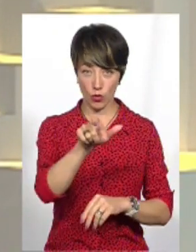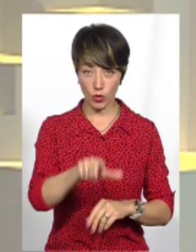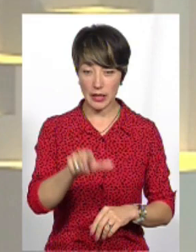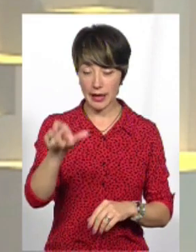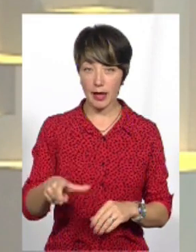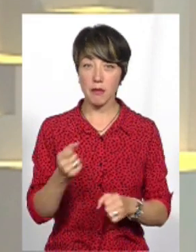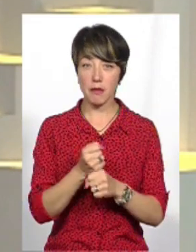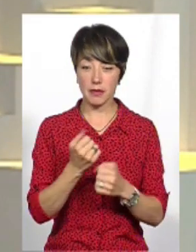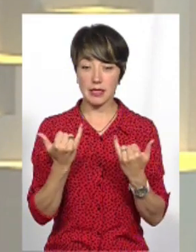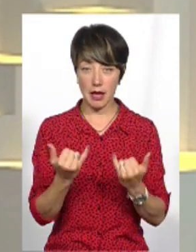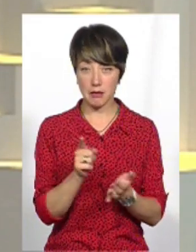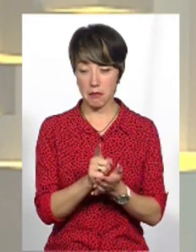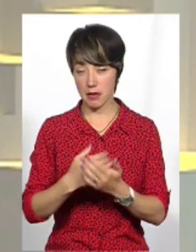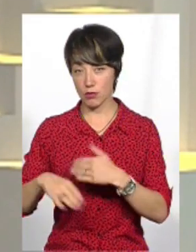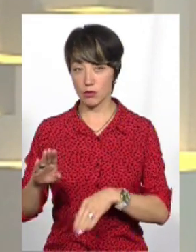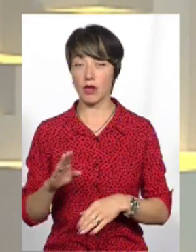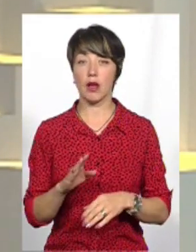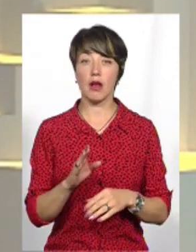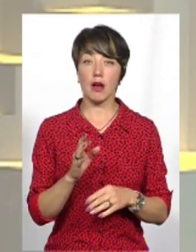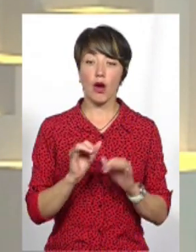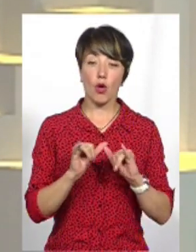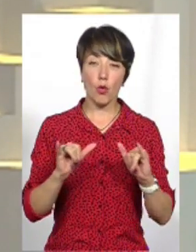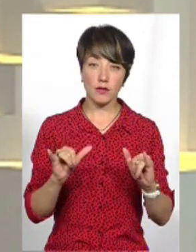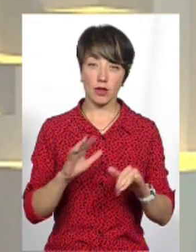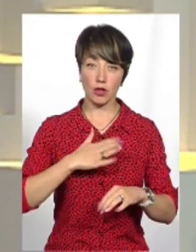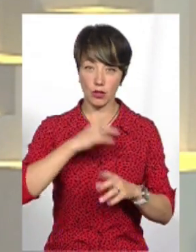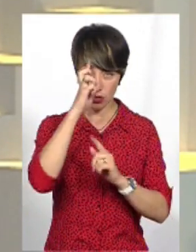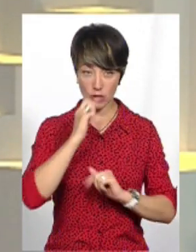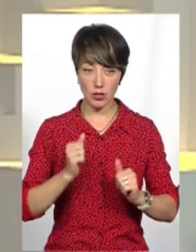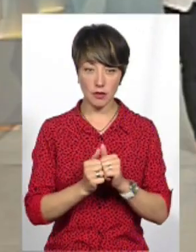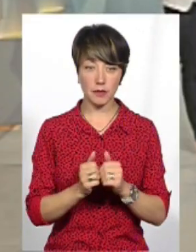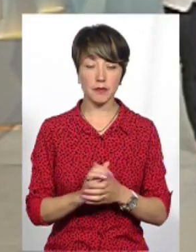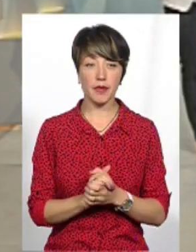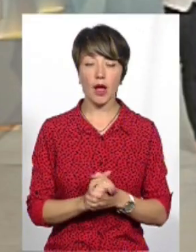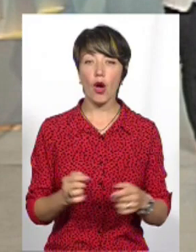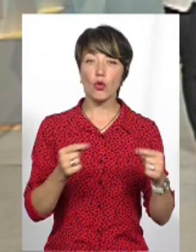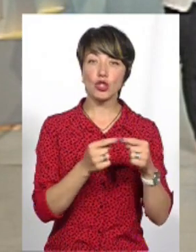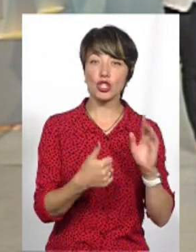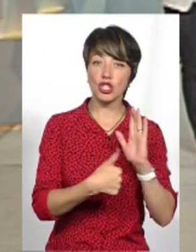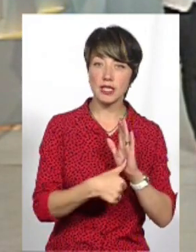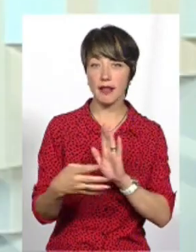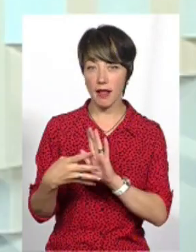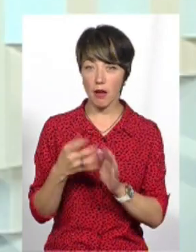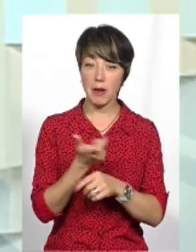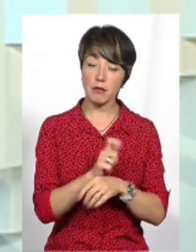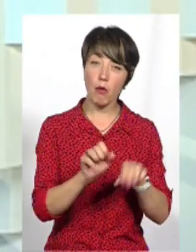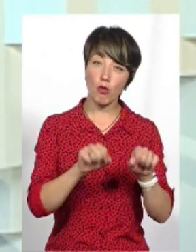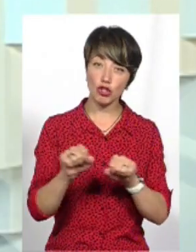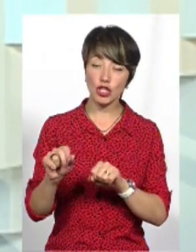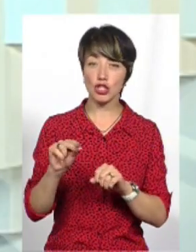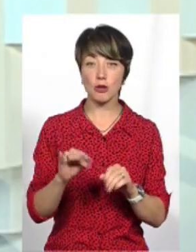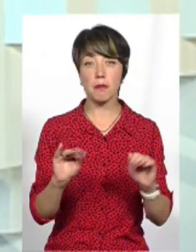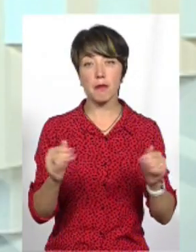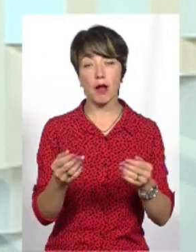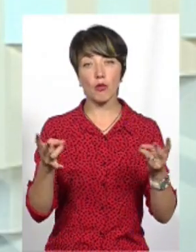трудового вкладення тих людей, які зараз пенсіонери, в розвиток нашої держави. Ставлення. Ці 6-9 тисяч – це максимально можливі чи